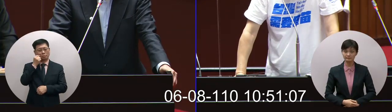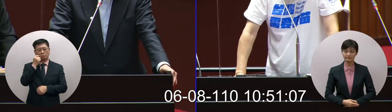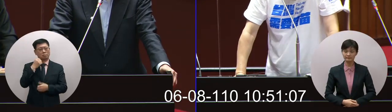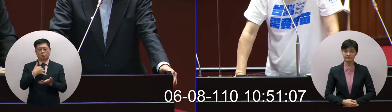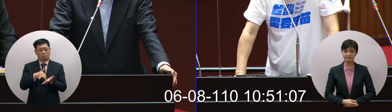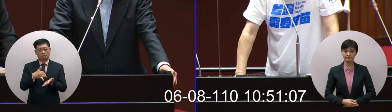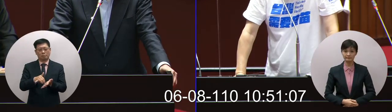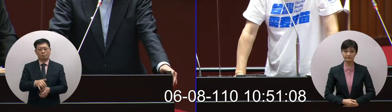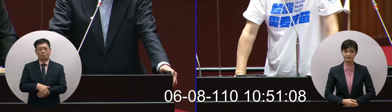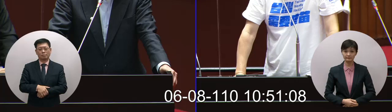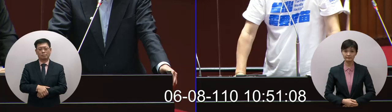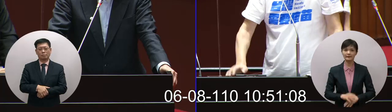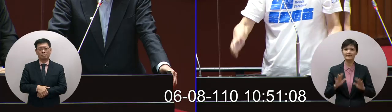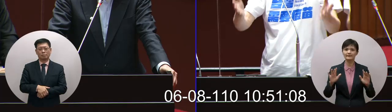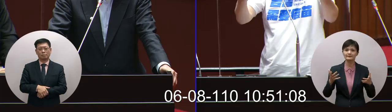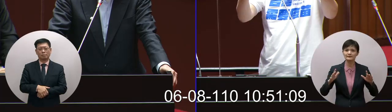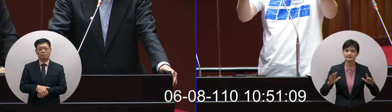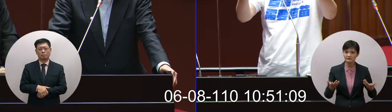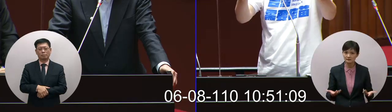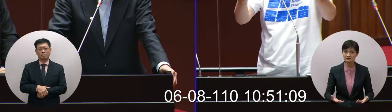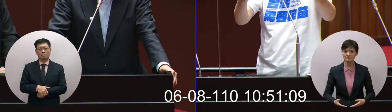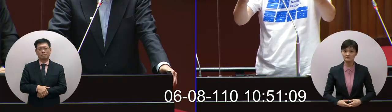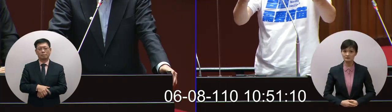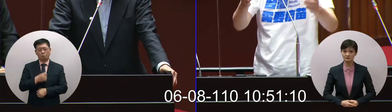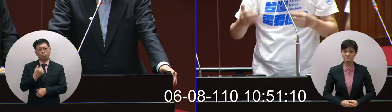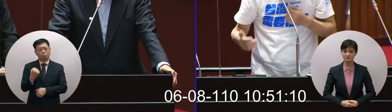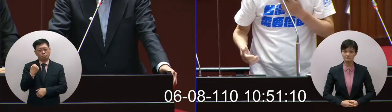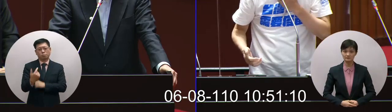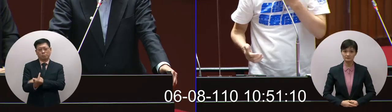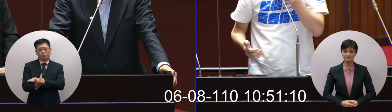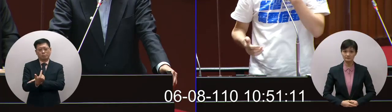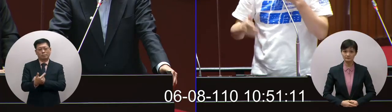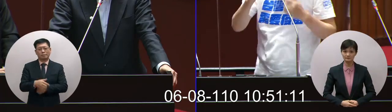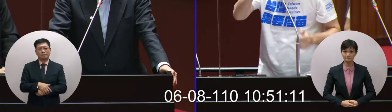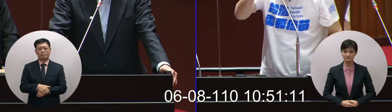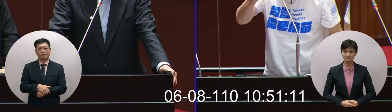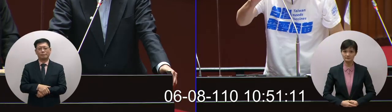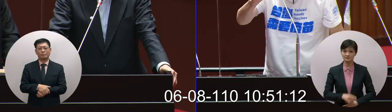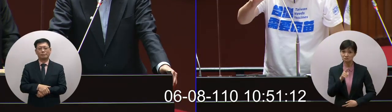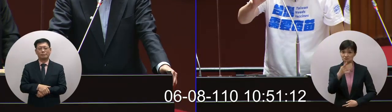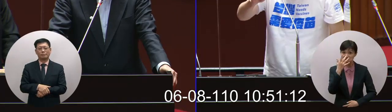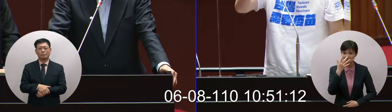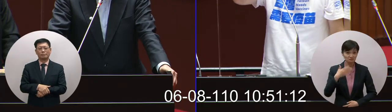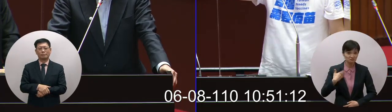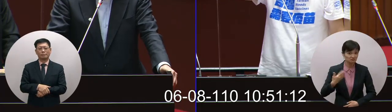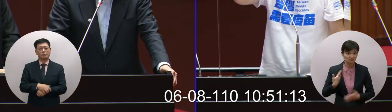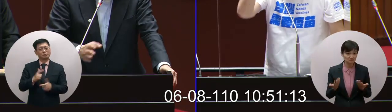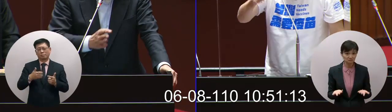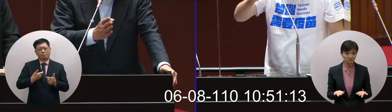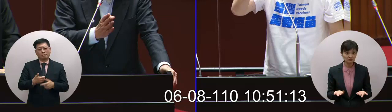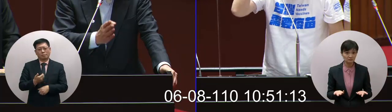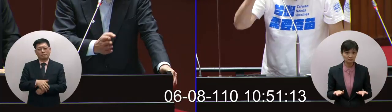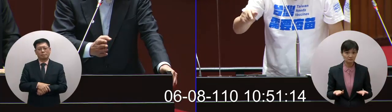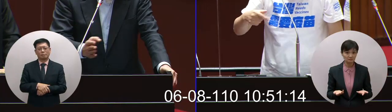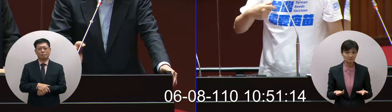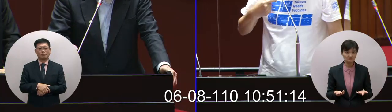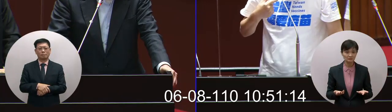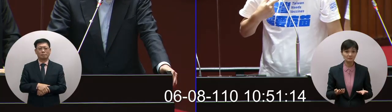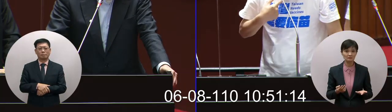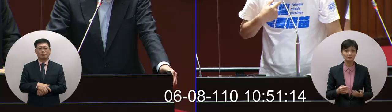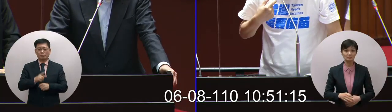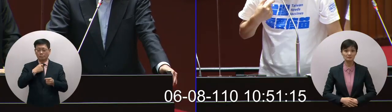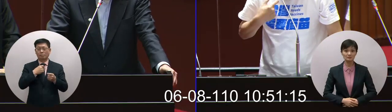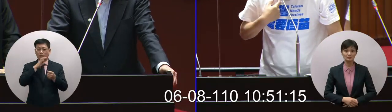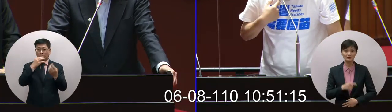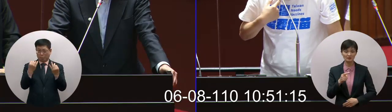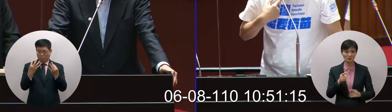估。 大概， 但是我们能够尽快， 就是，对对， 我们能够尽快。 就是你不知道。 不是不知道， 老百姓就是现